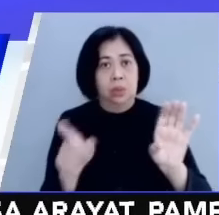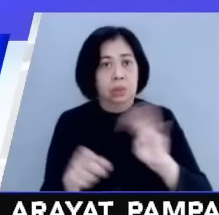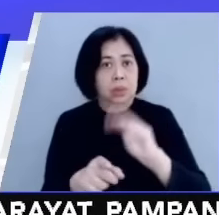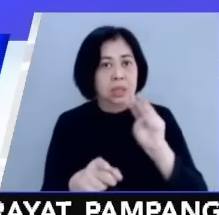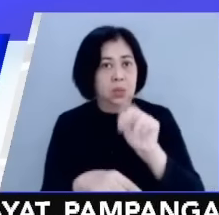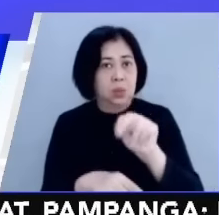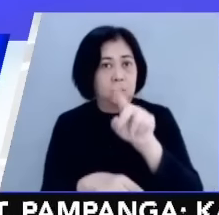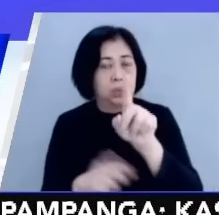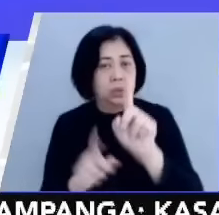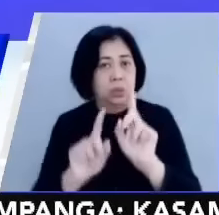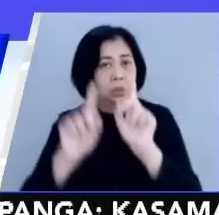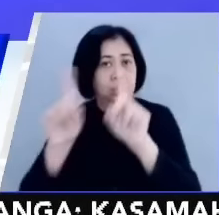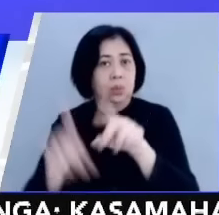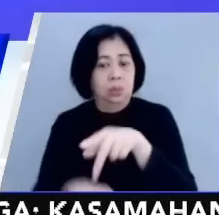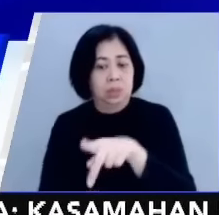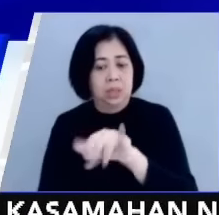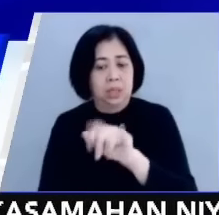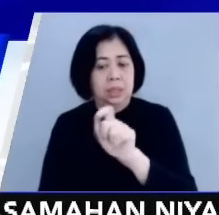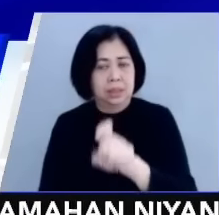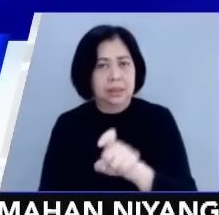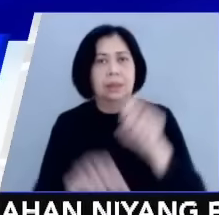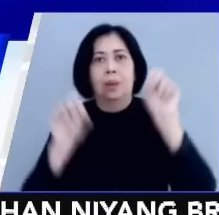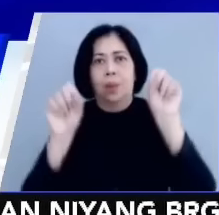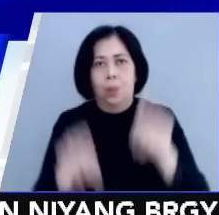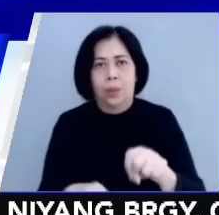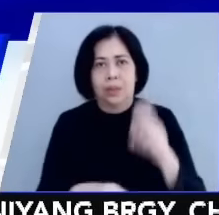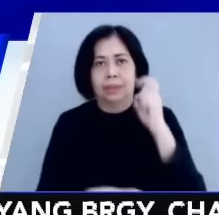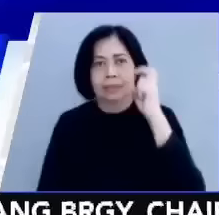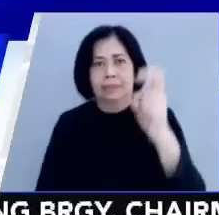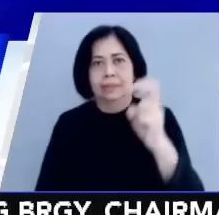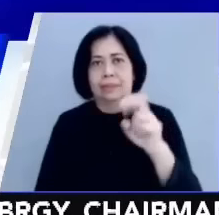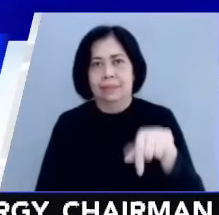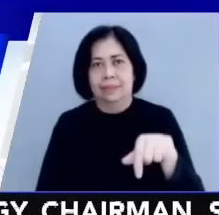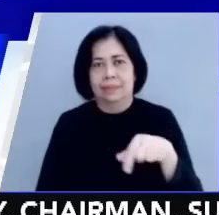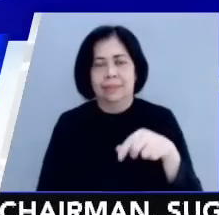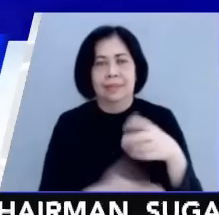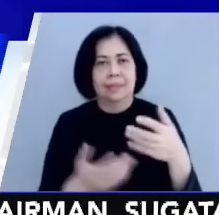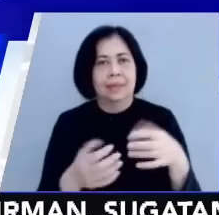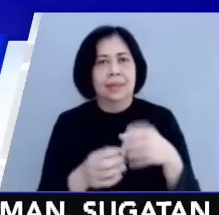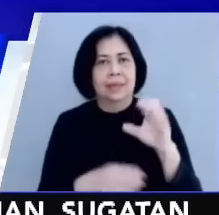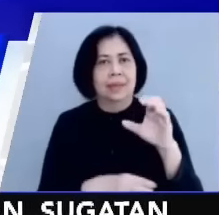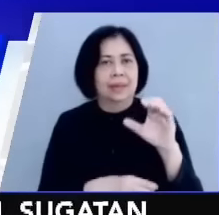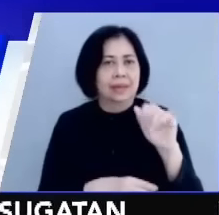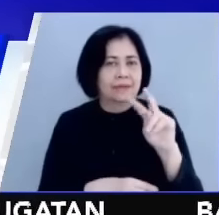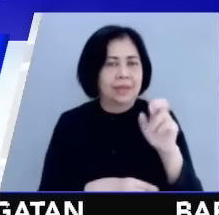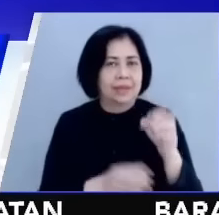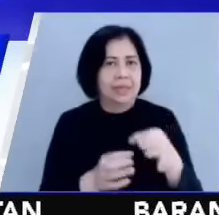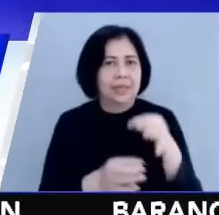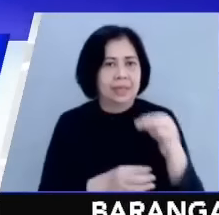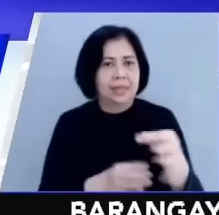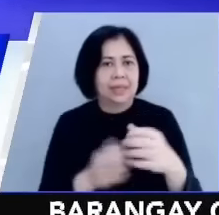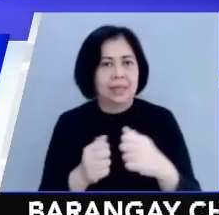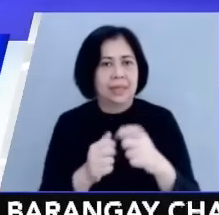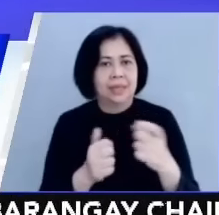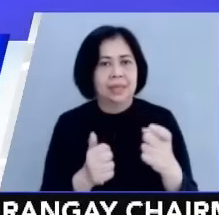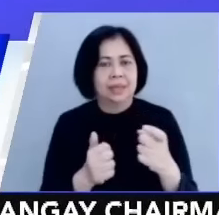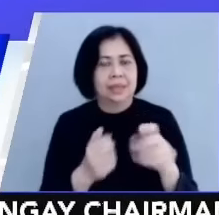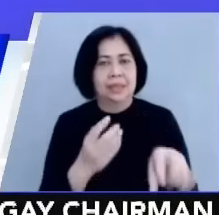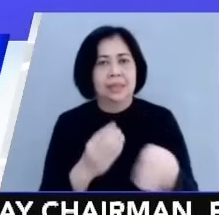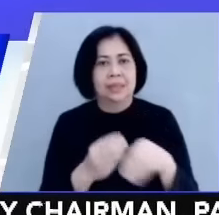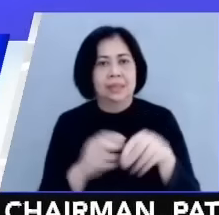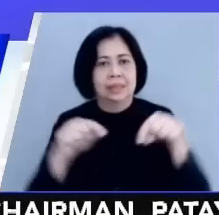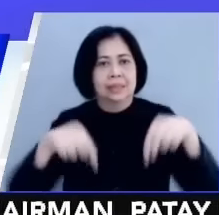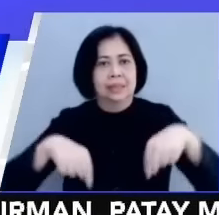ng PTEC, pwede kayo mag-LRT Line 1 Extension, Cavite Extension at may stasyon na dito mismo sa